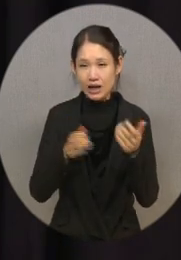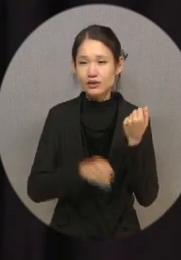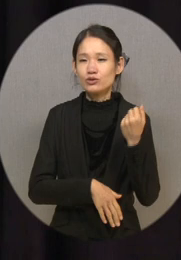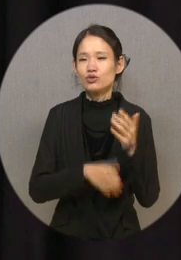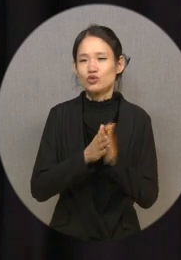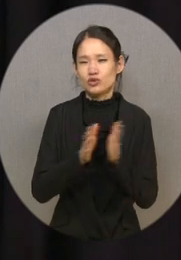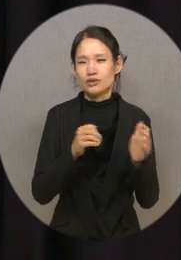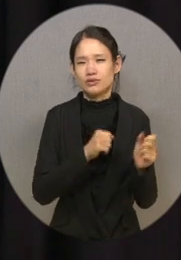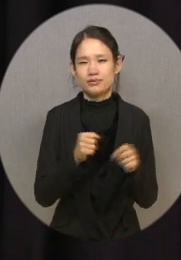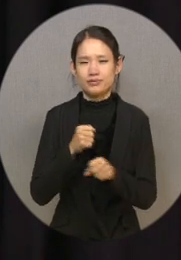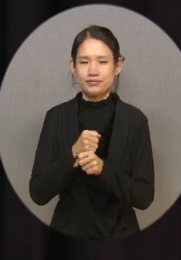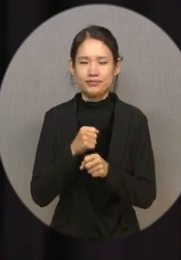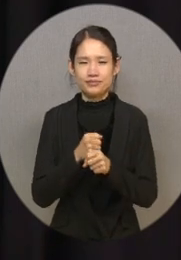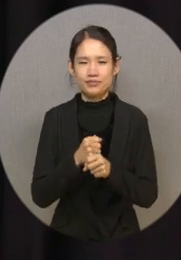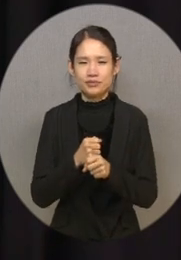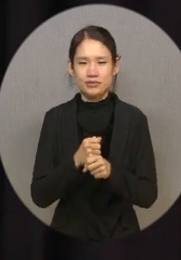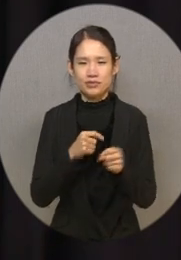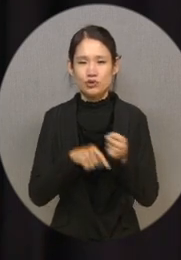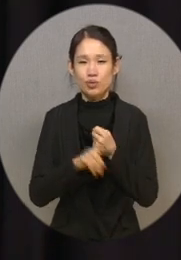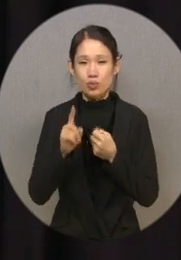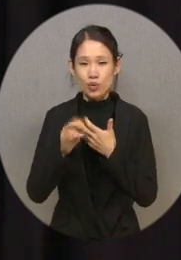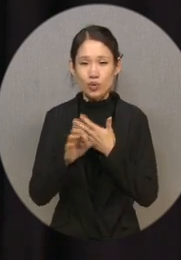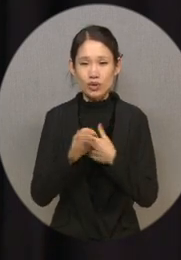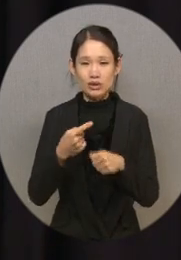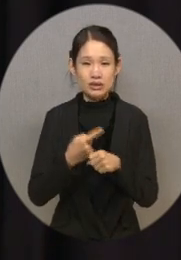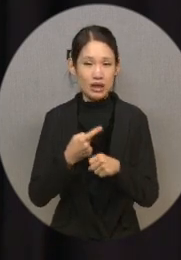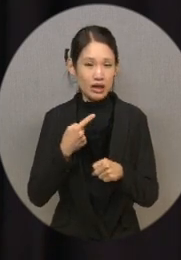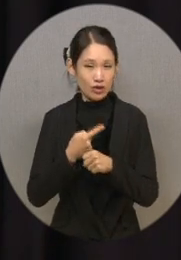만들었습니다. 왜냐면은 그